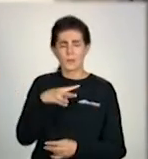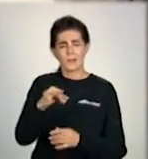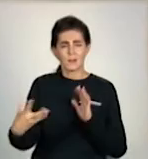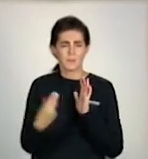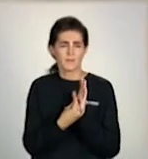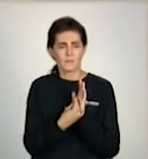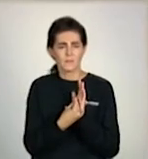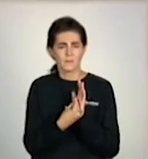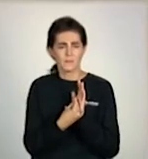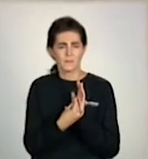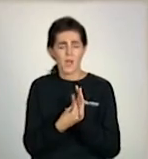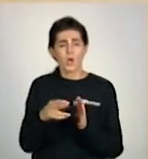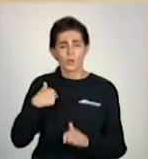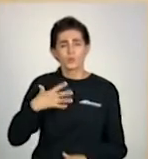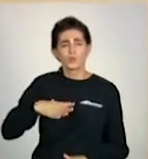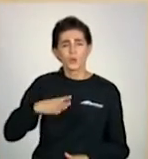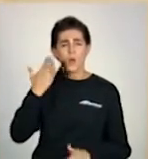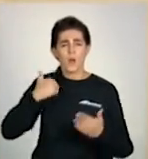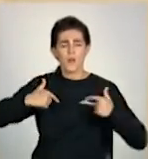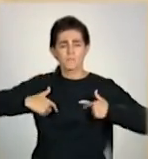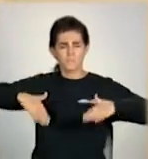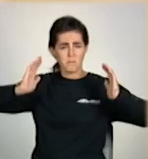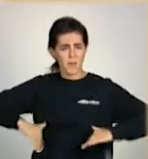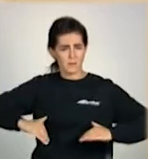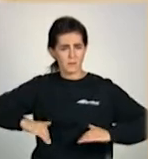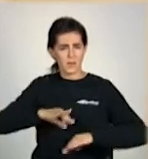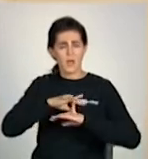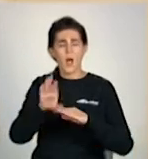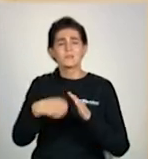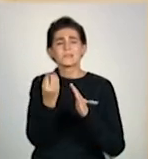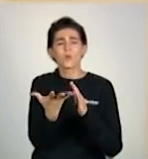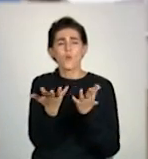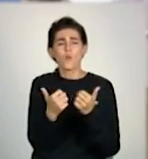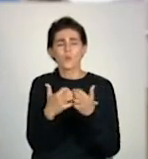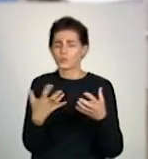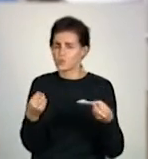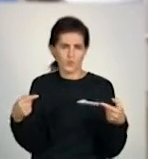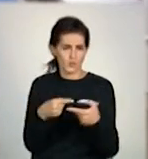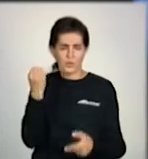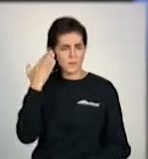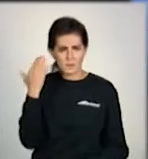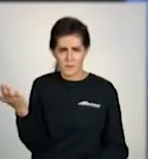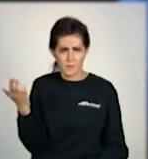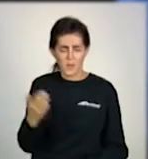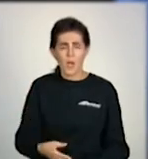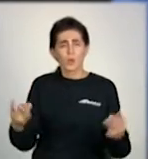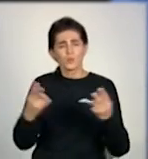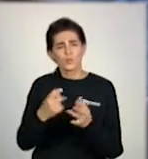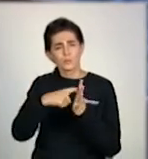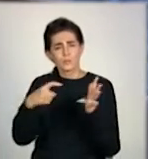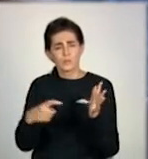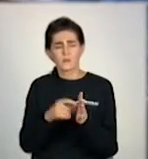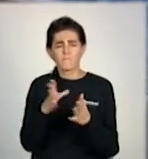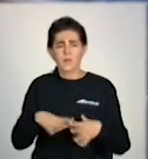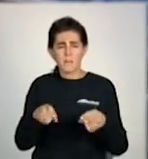Что мы делаем? Ждем, пока не упадут. А вот сколько их должно быть, толком никто не знает. Треба обов'язково проконсультуватися